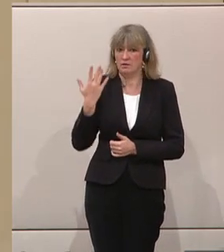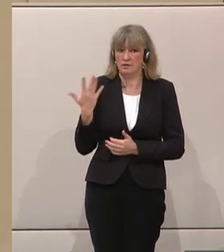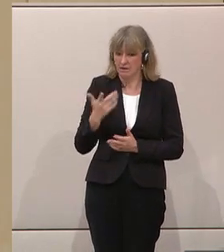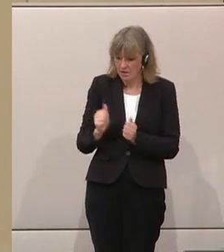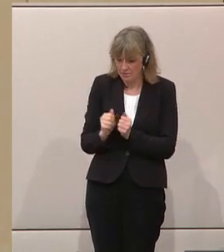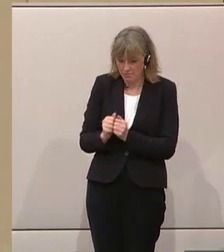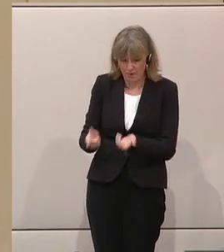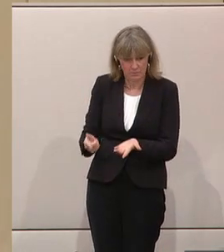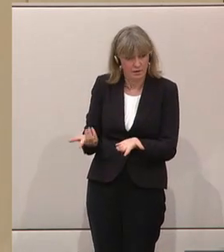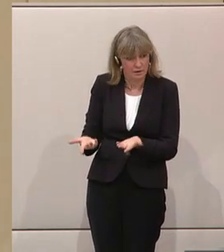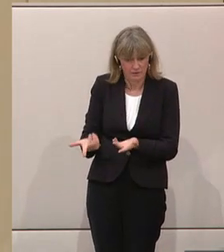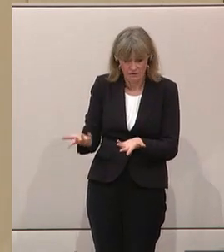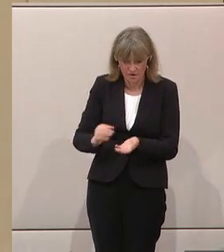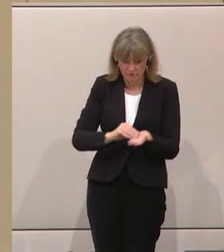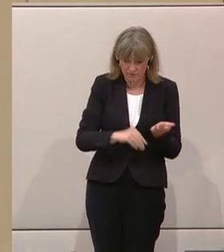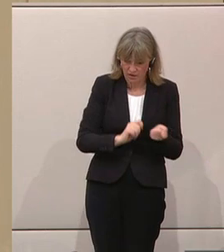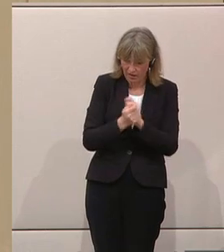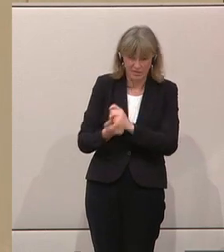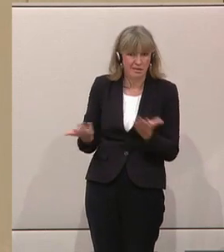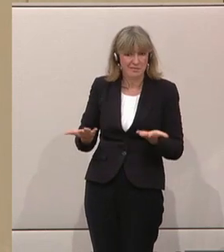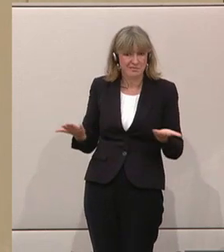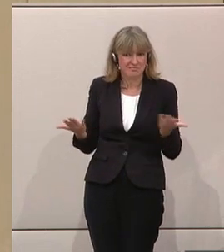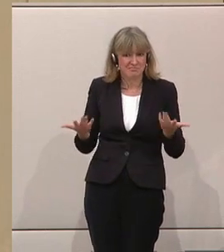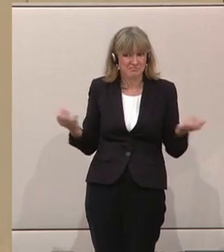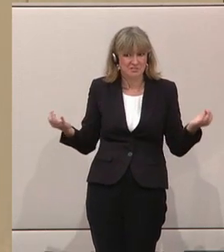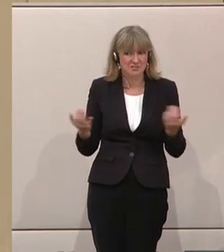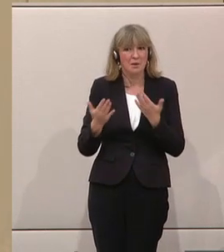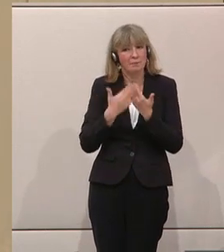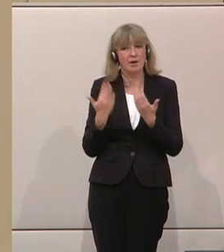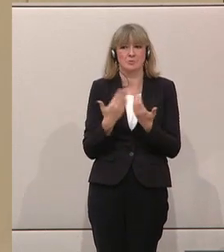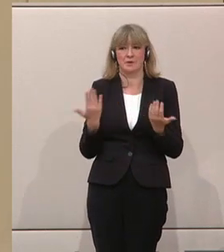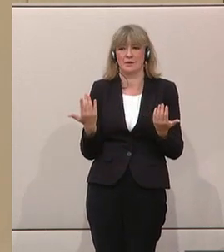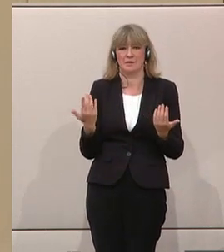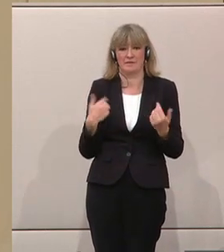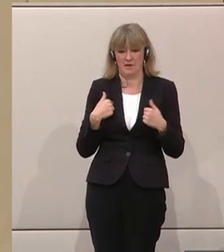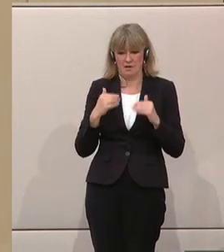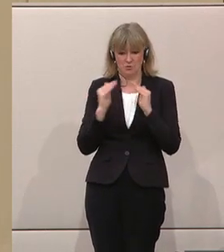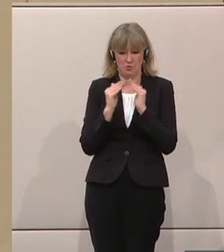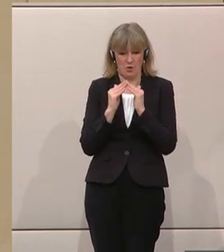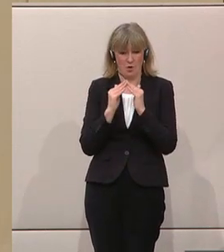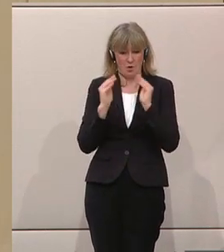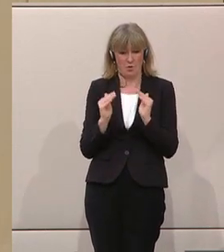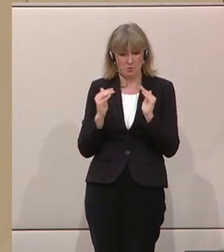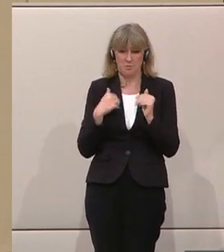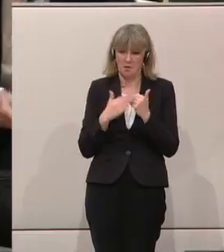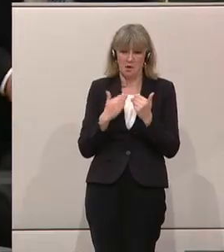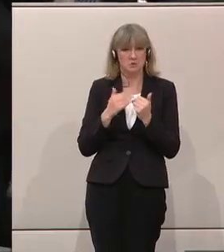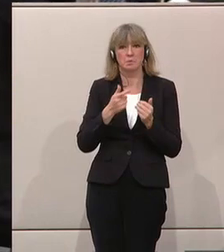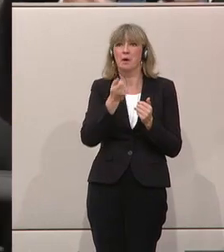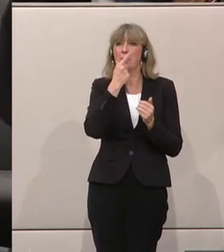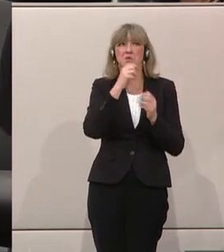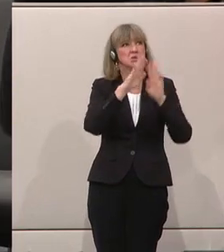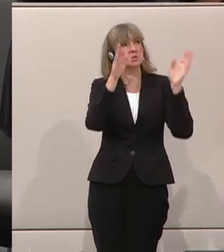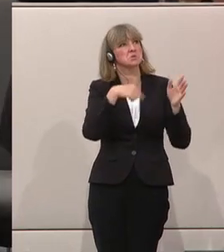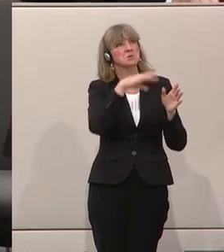dieses Papier nichts am Vertragsinhalt selbst ändert. Vielleicht um ein kurzes Beispiel zu geben. Wenn ich zu Hause hergehe und aus dem Medizinschrank einen